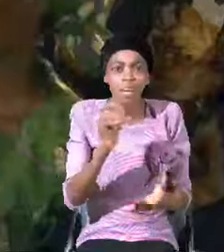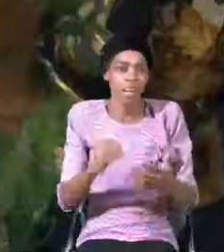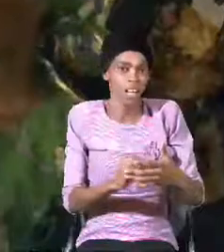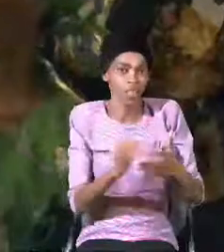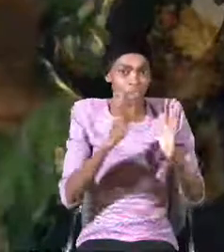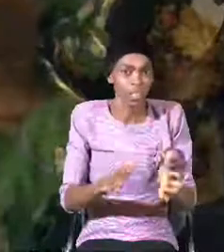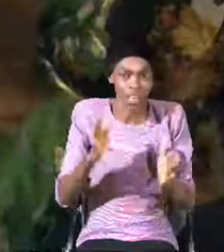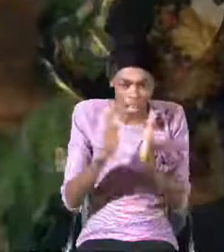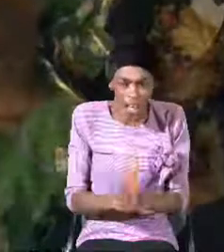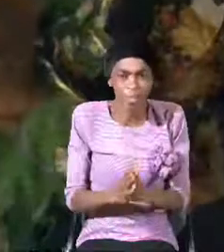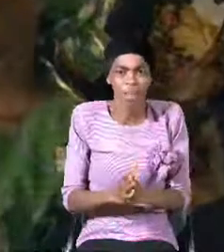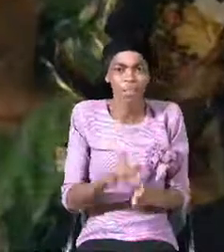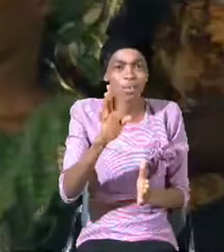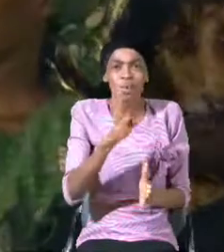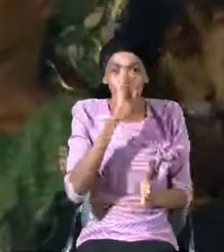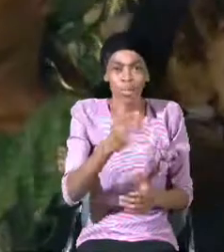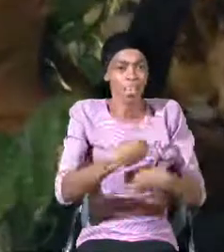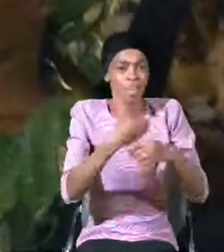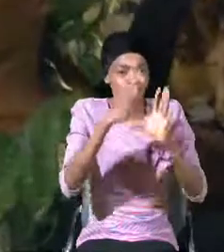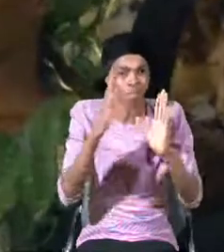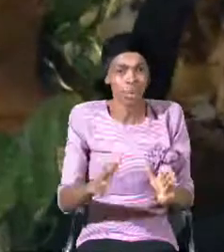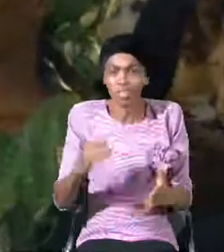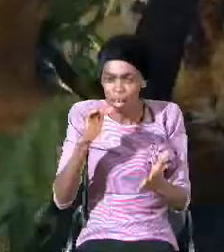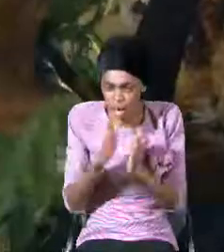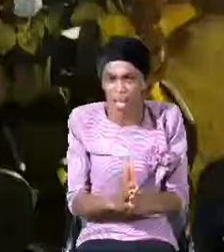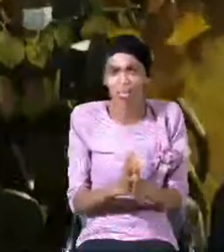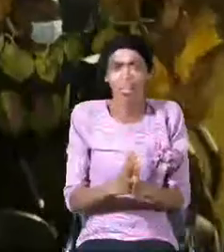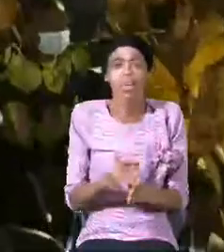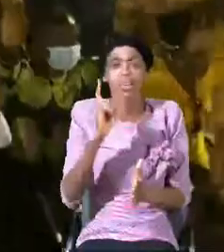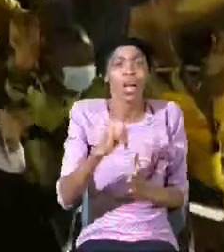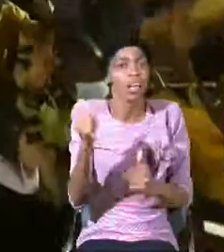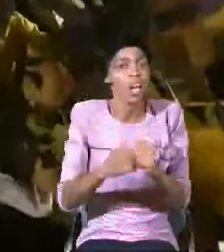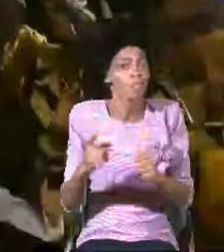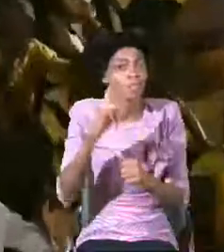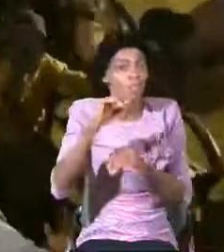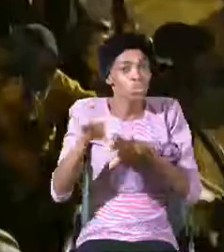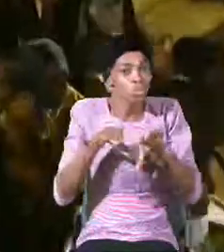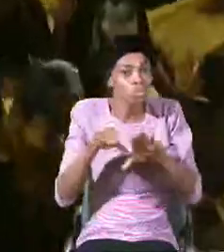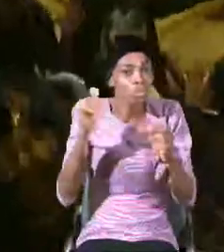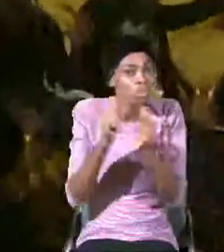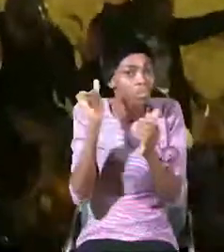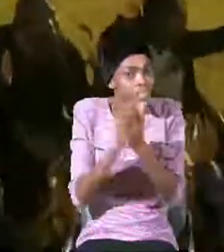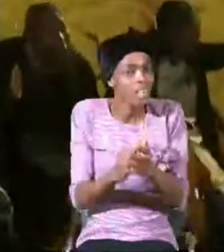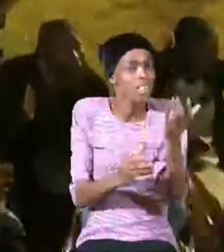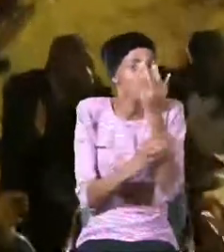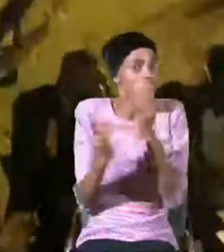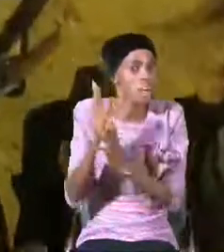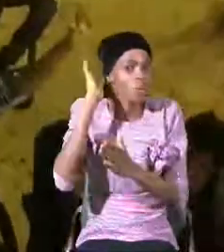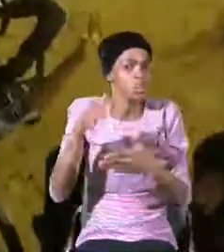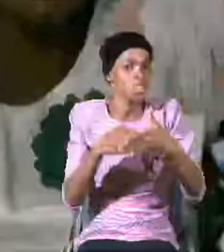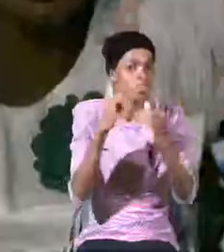un écrivain. Tu seras un fabricant. Et tout ce que tu feras avec ces mains